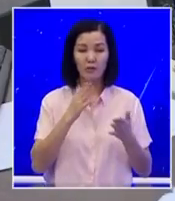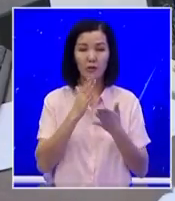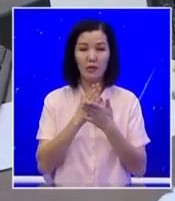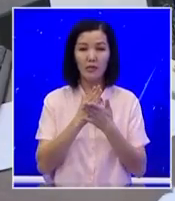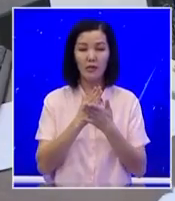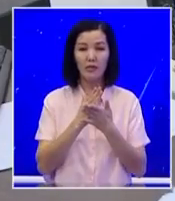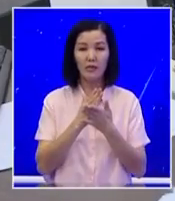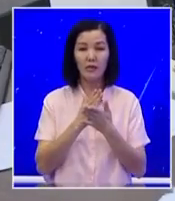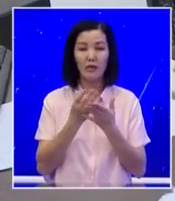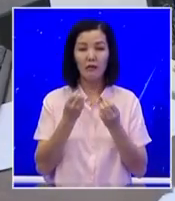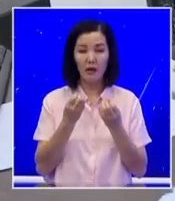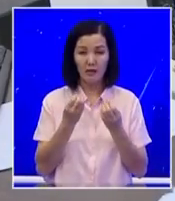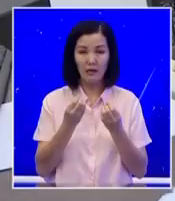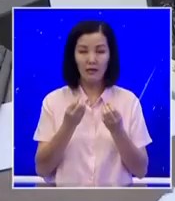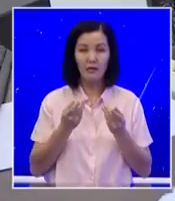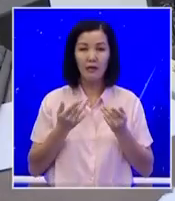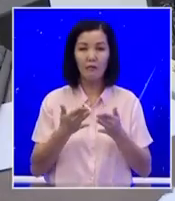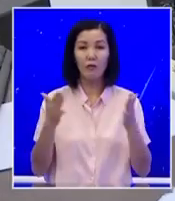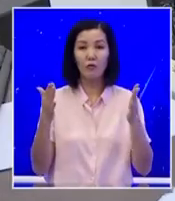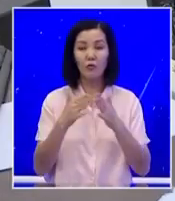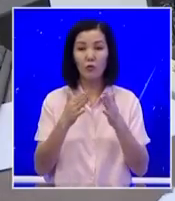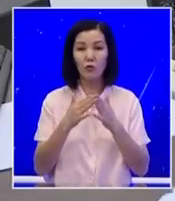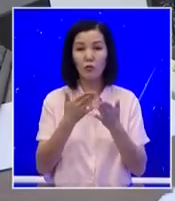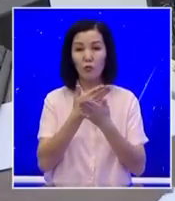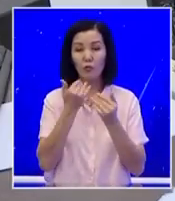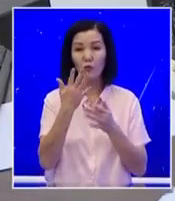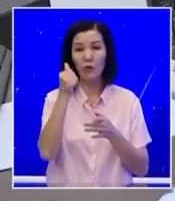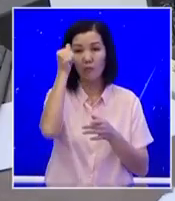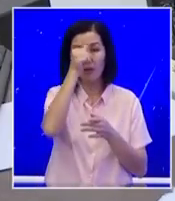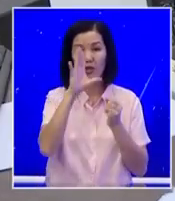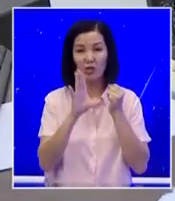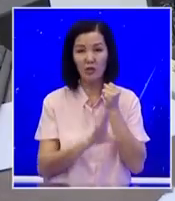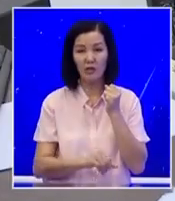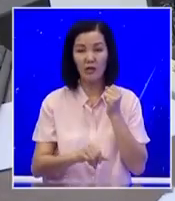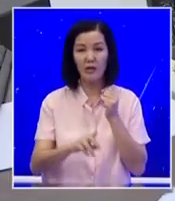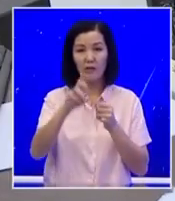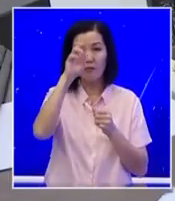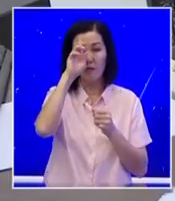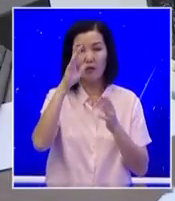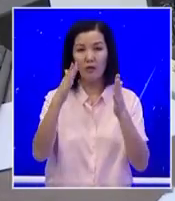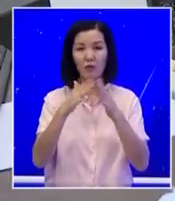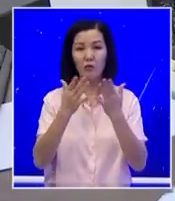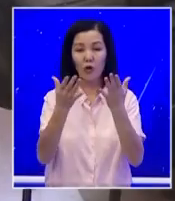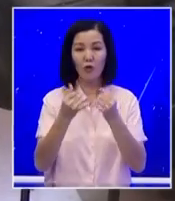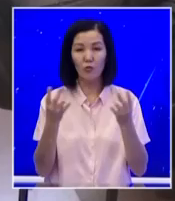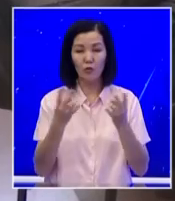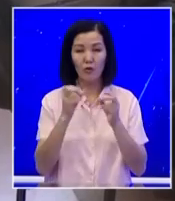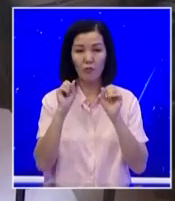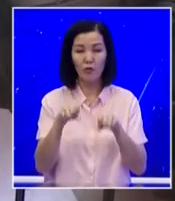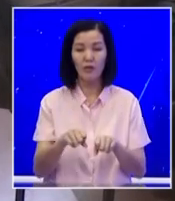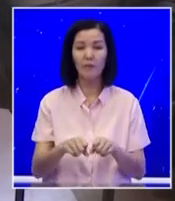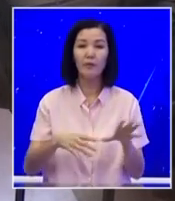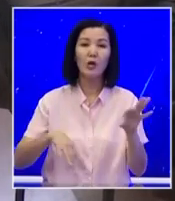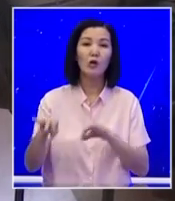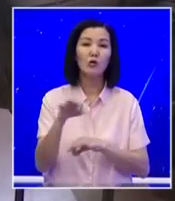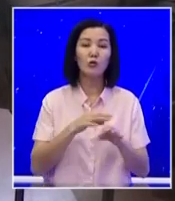де ол кісілерде тағы да талап етілетін аттарында үй болмау керек соңғы 5 жылда. Ол кісілер мемлекеттен үйге мұқтаж болу керек. Аталған жобаның